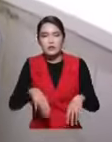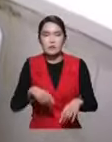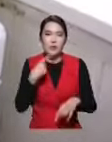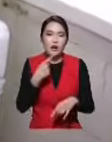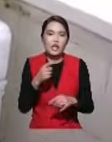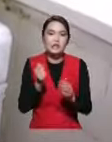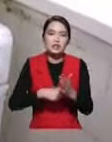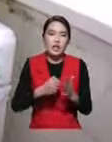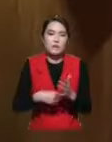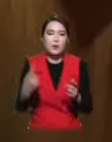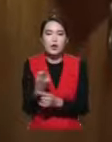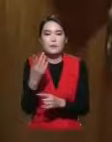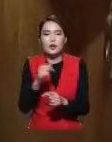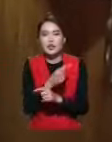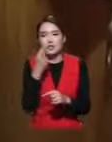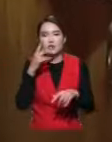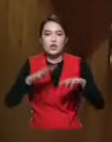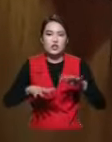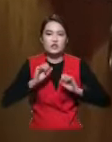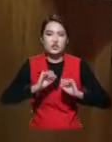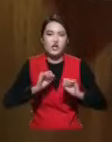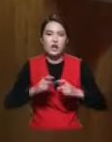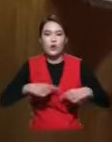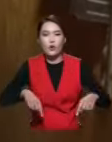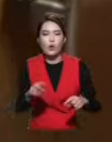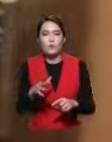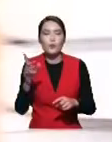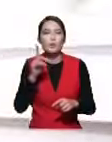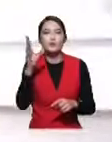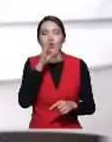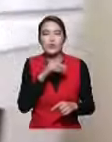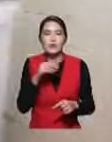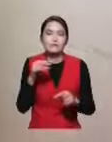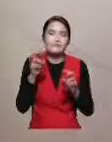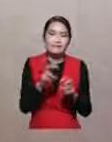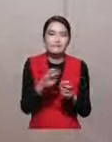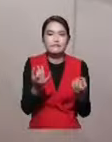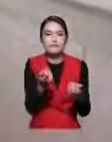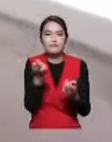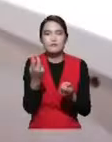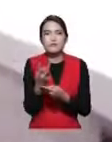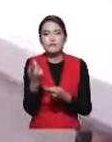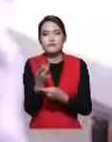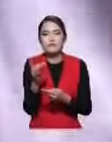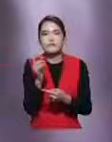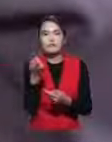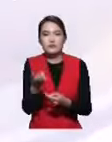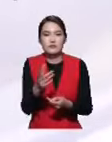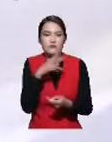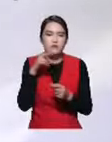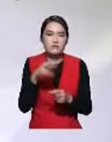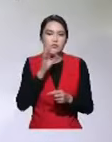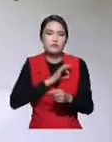чиновники. Сотрудники органов гражданской защиты проводят лишь профилактические мероприятия. Рассказывают о запрете эксплуатации, рекомендуют